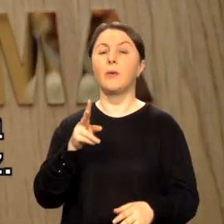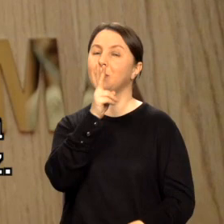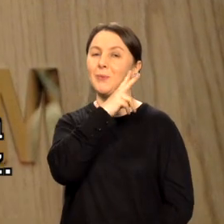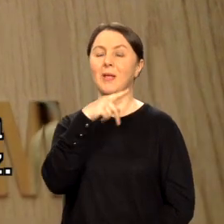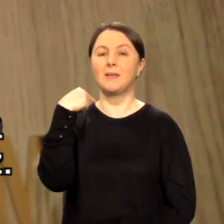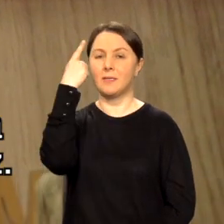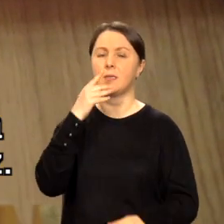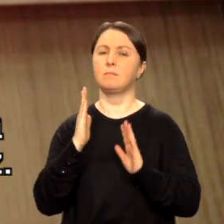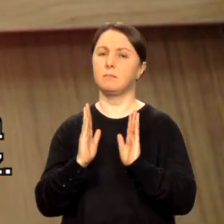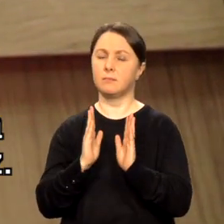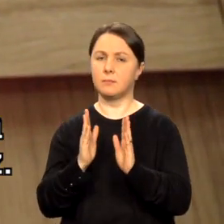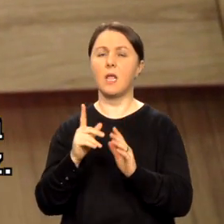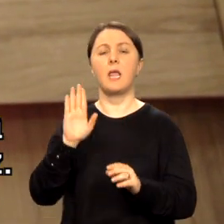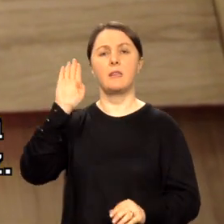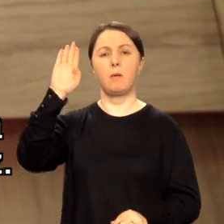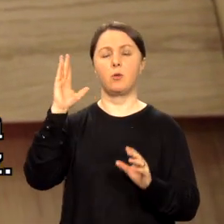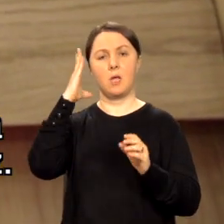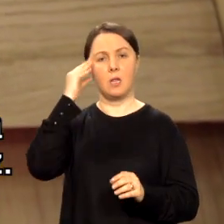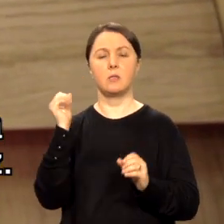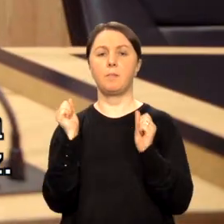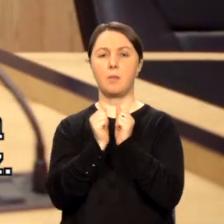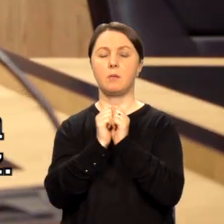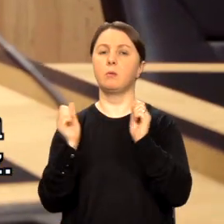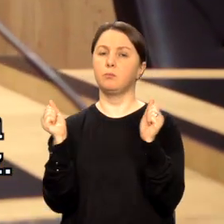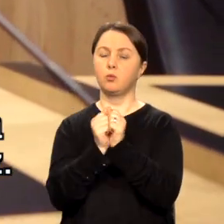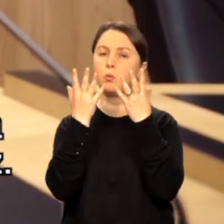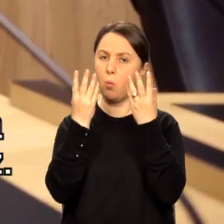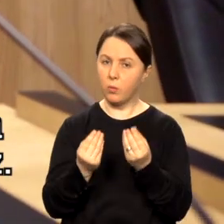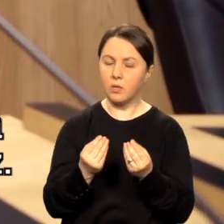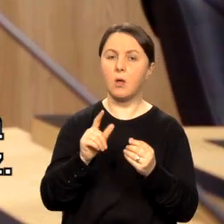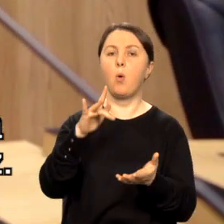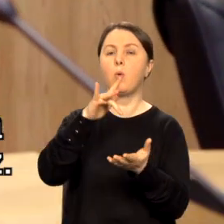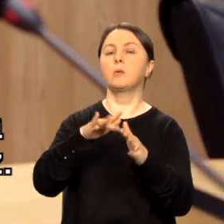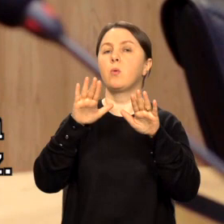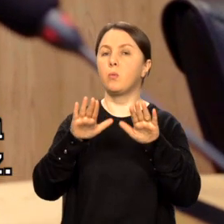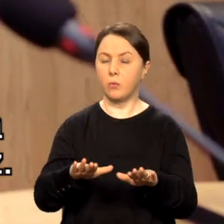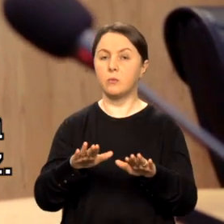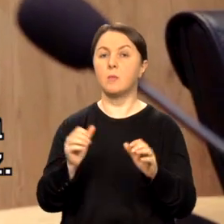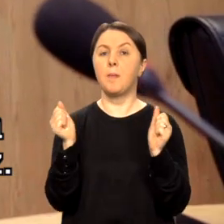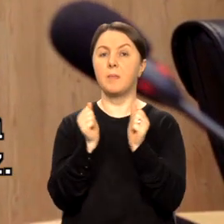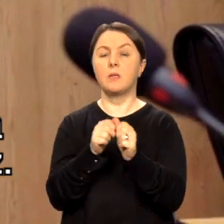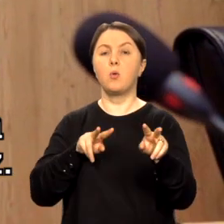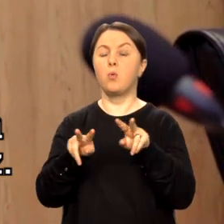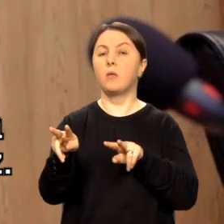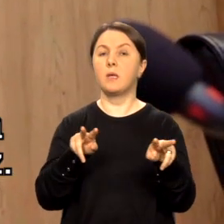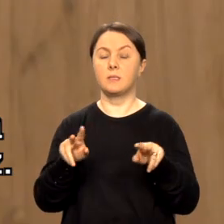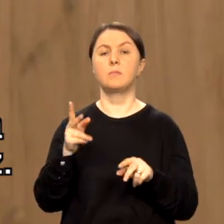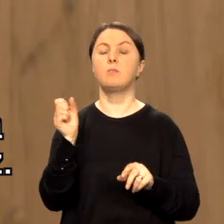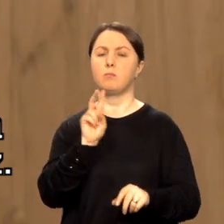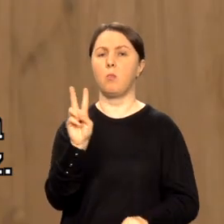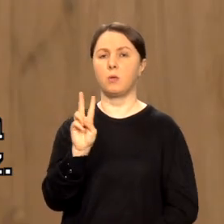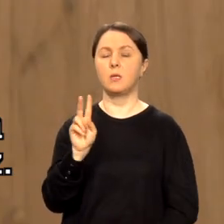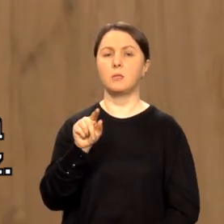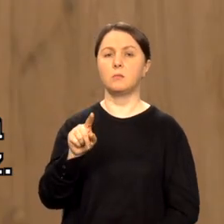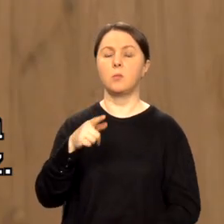Hoşgörü geleneğimizi demokrasi anlayışımızla bütünleştirerek ortaya koyduğumuz birlikte yönetim